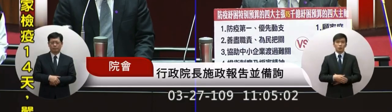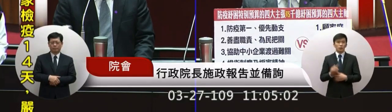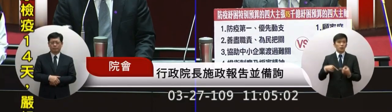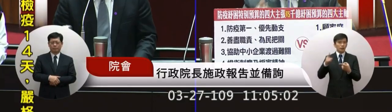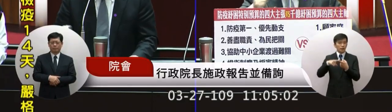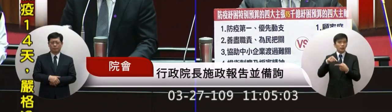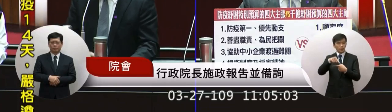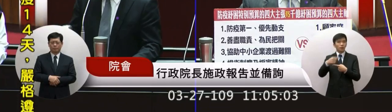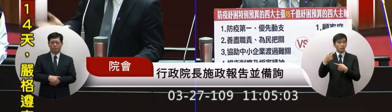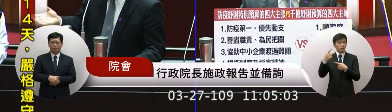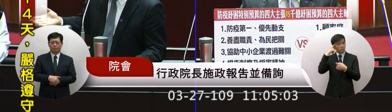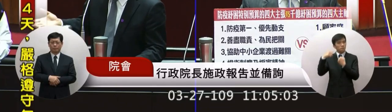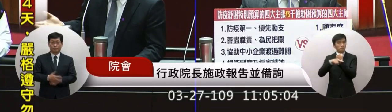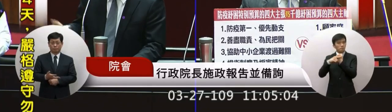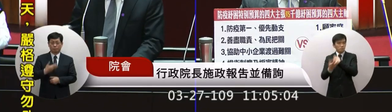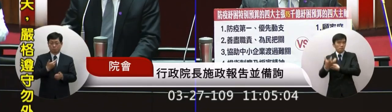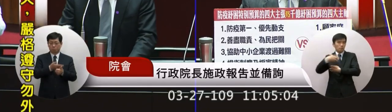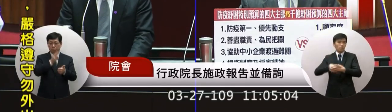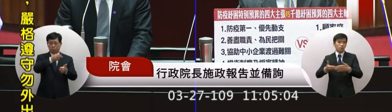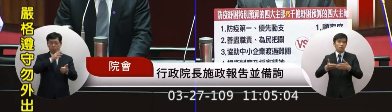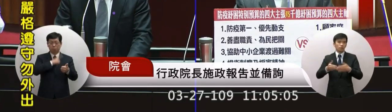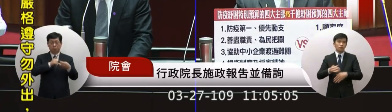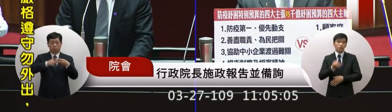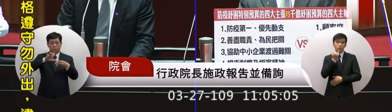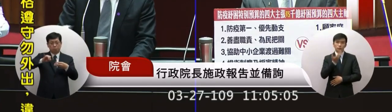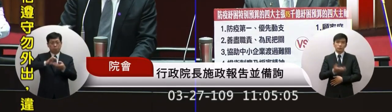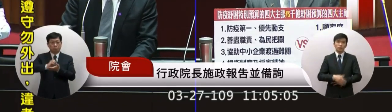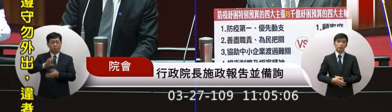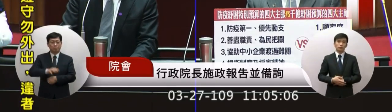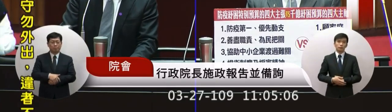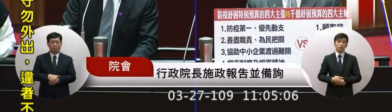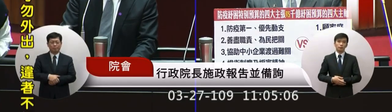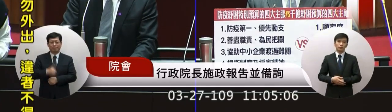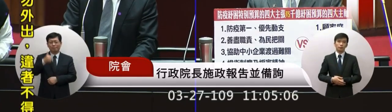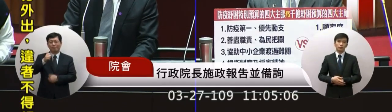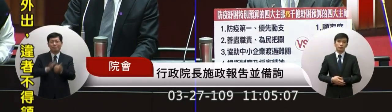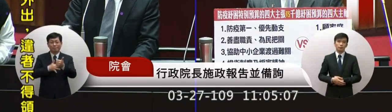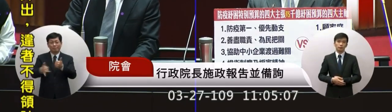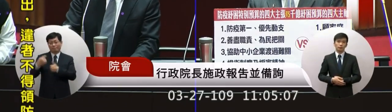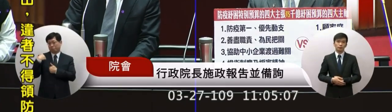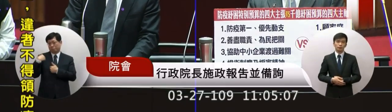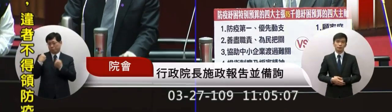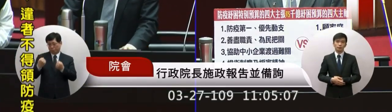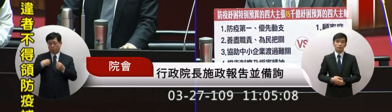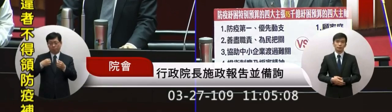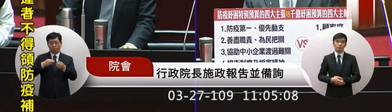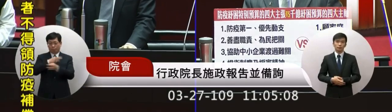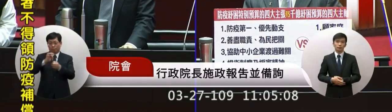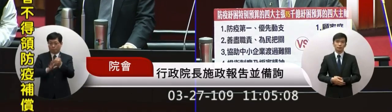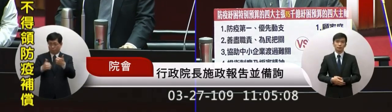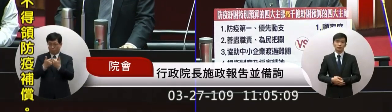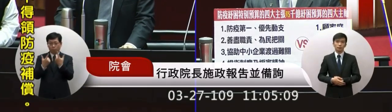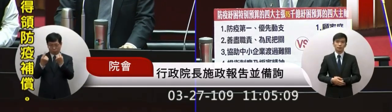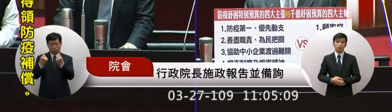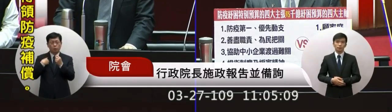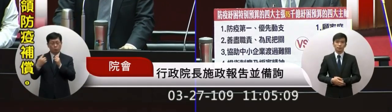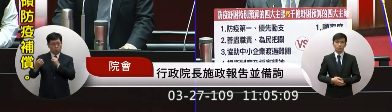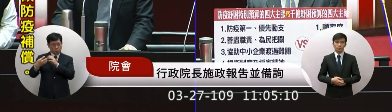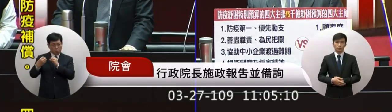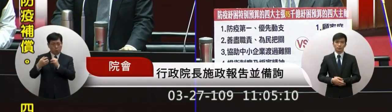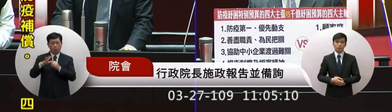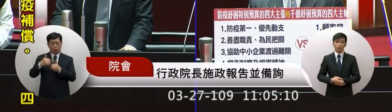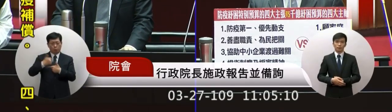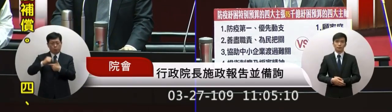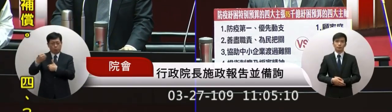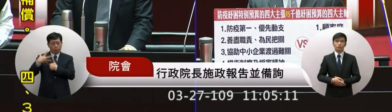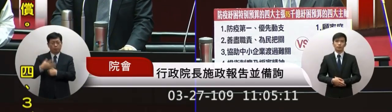了，安尼好不好？ 啊，你好，注意，给你报告一下。 谢谢委员，昨天在经济委员会的时候有给我做这样子的一个